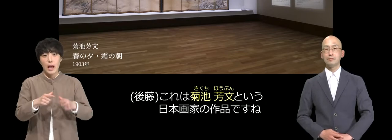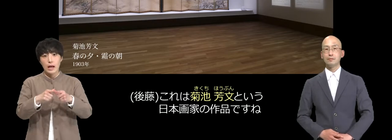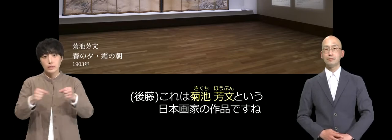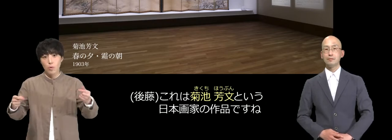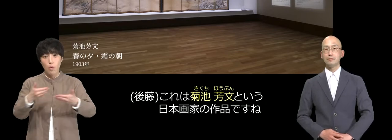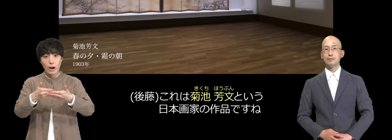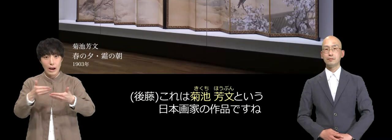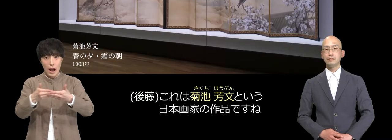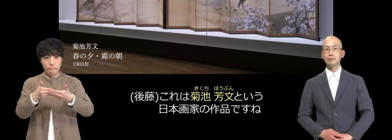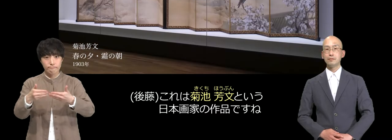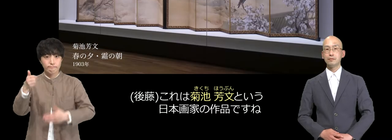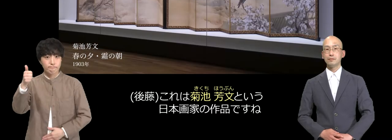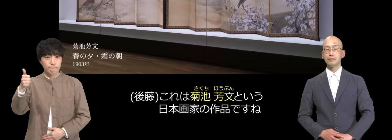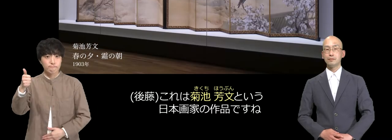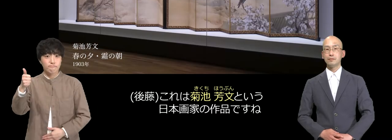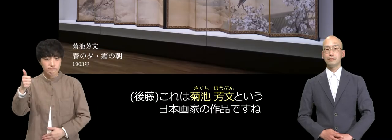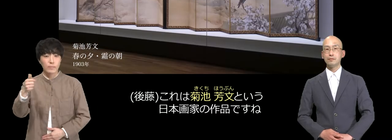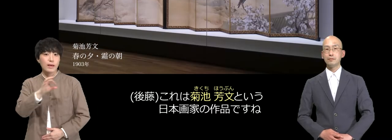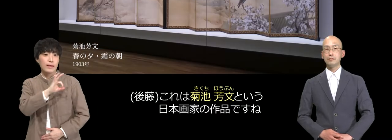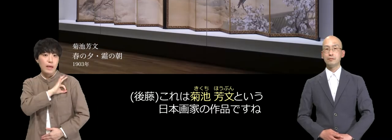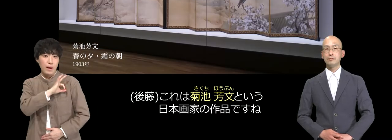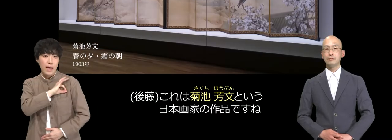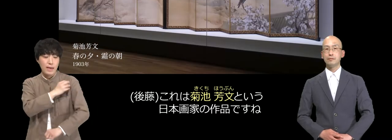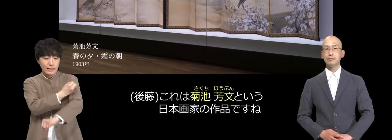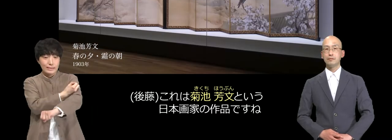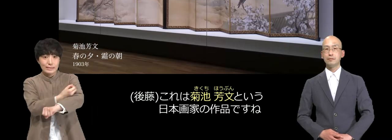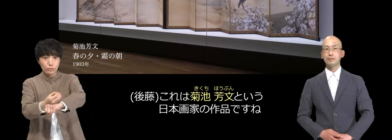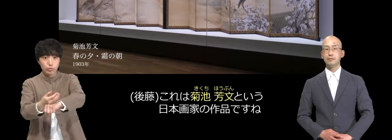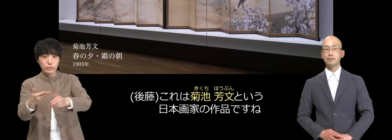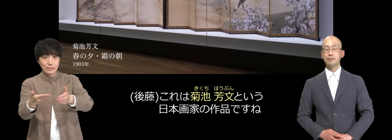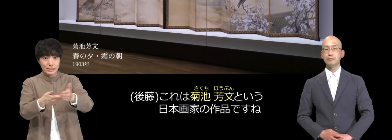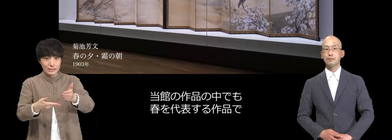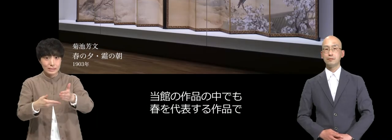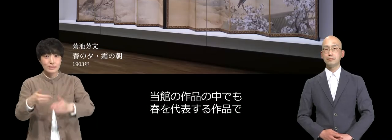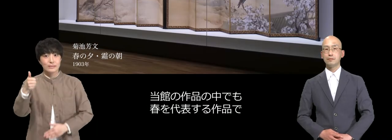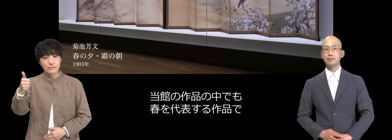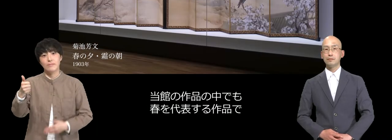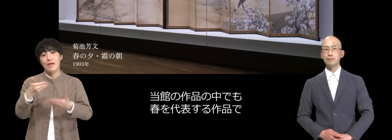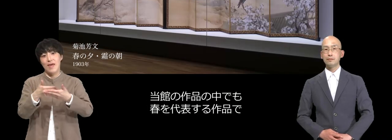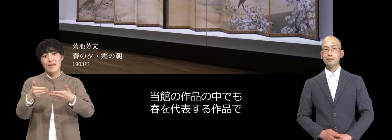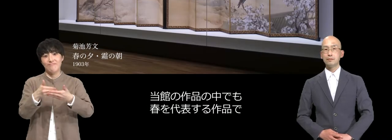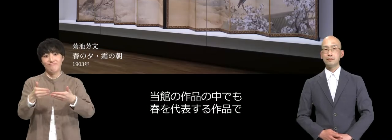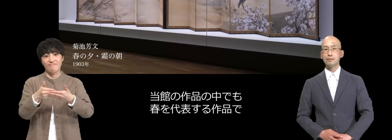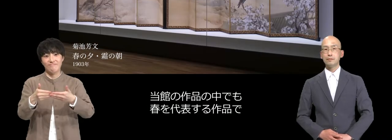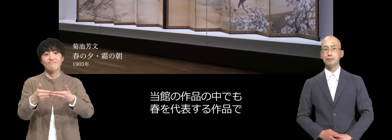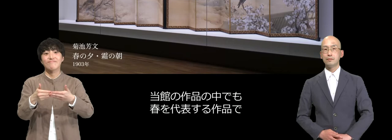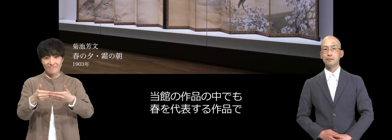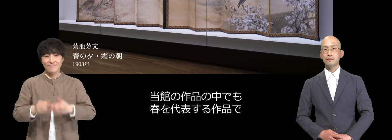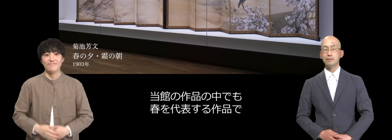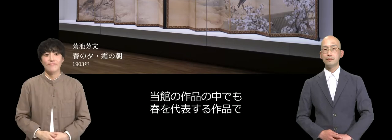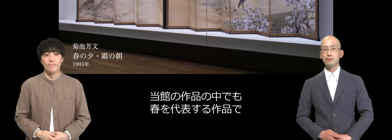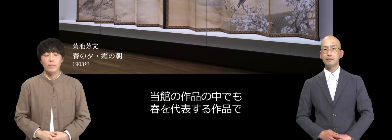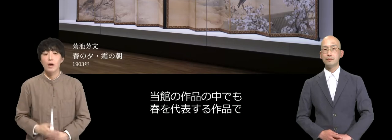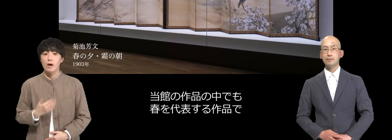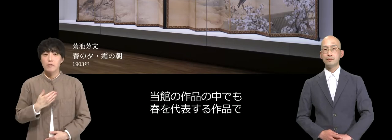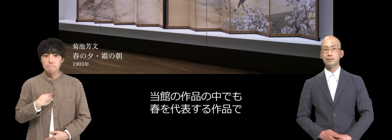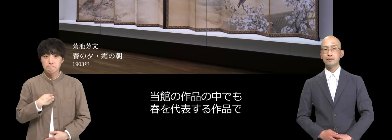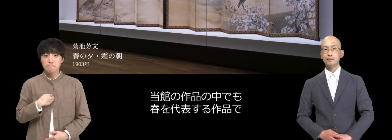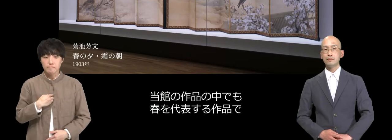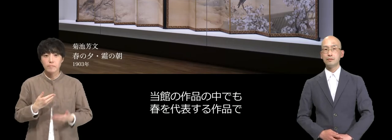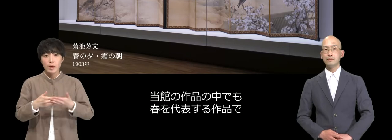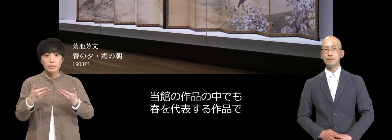という日本画家の作品ですねあのまあトーカーの作品の中でもあるお